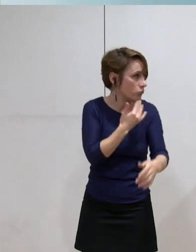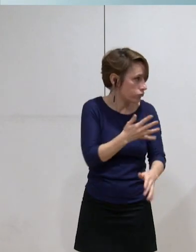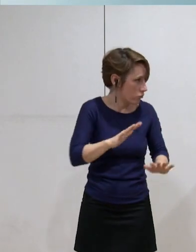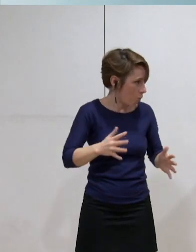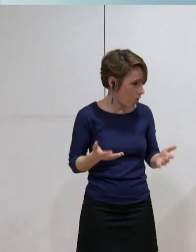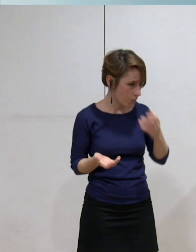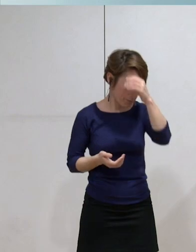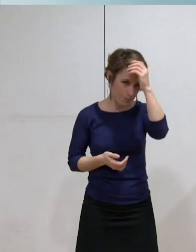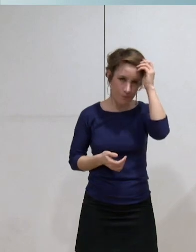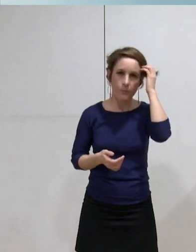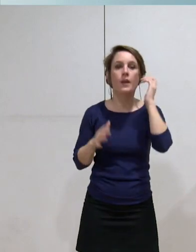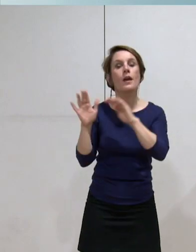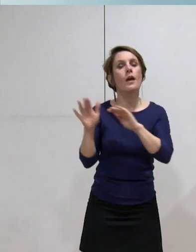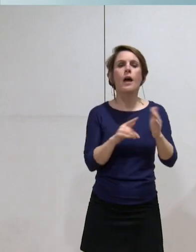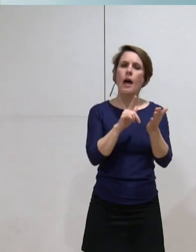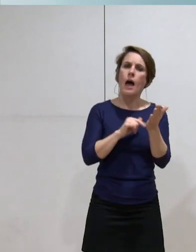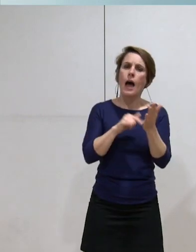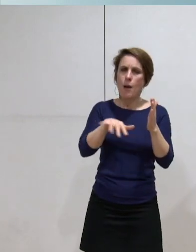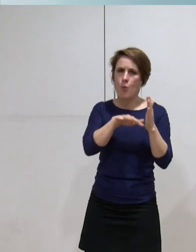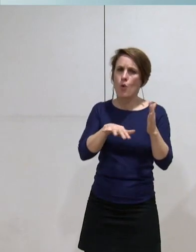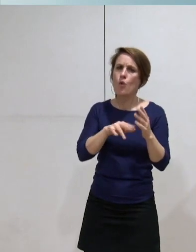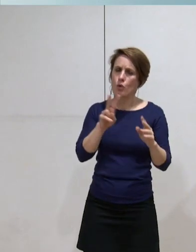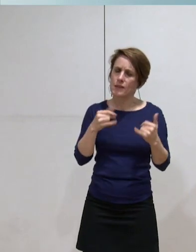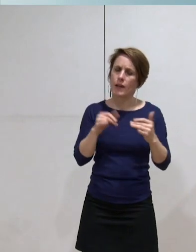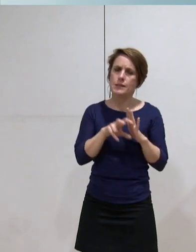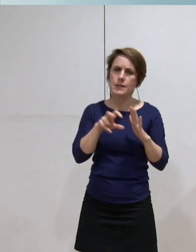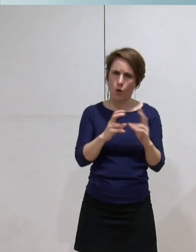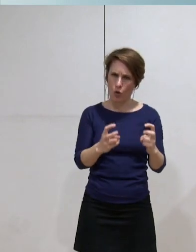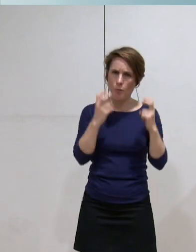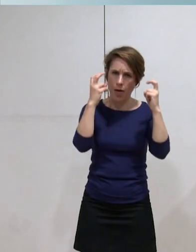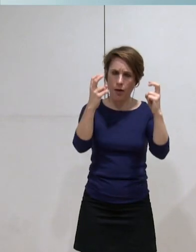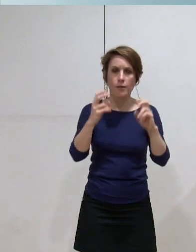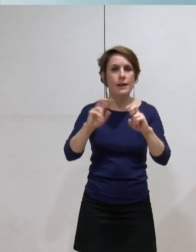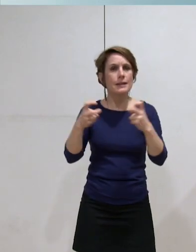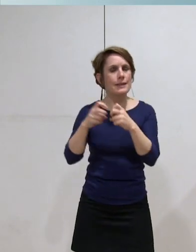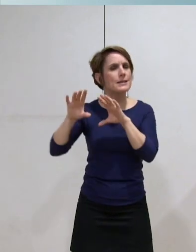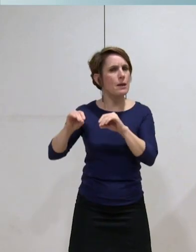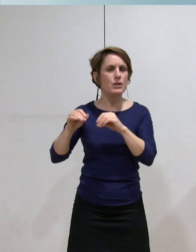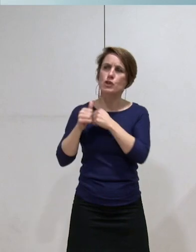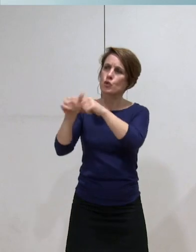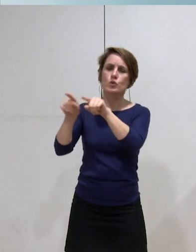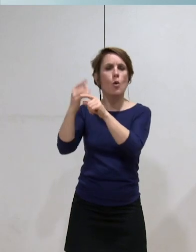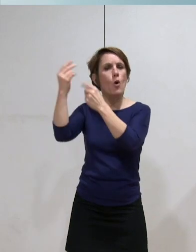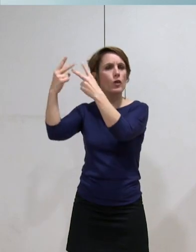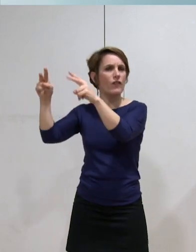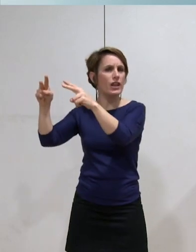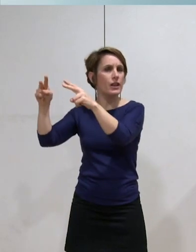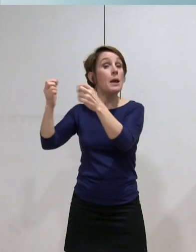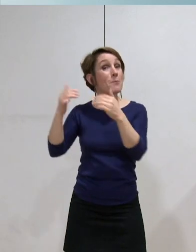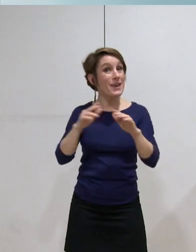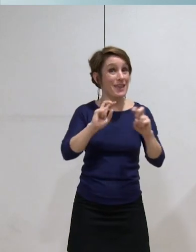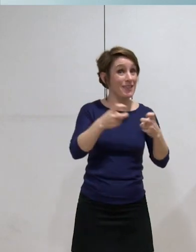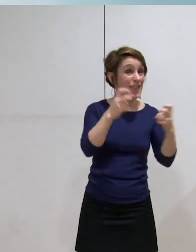les impôts locaux sont très élevés à Grenoble si la taxe d'habitation est dans la même moyenne que celle des autres grandes villes la taxe